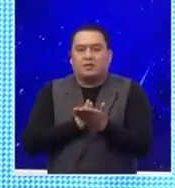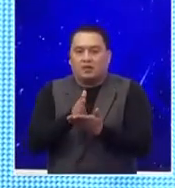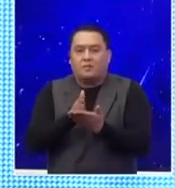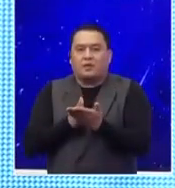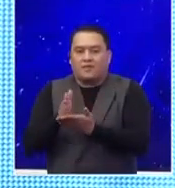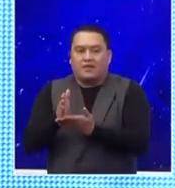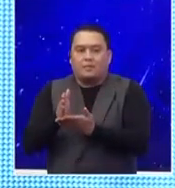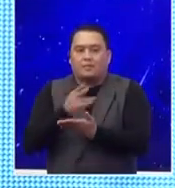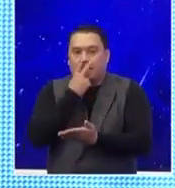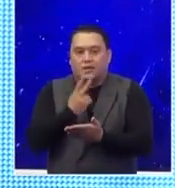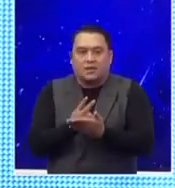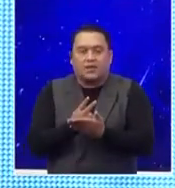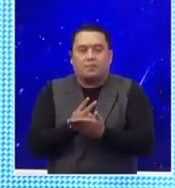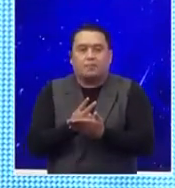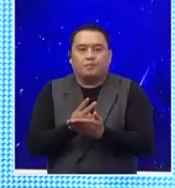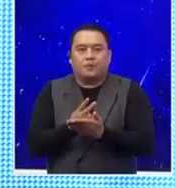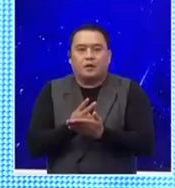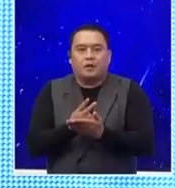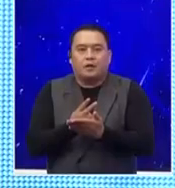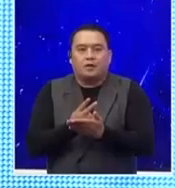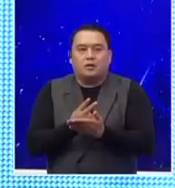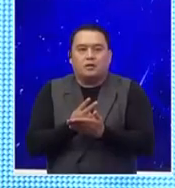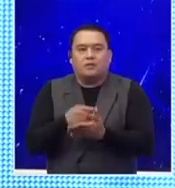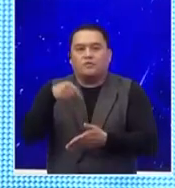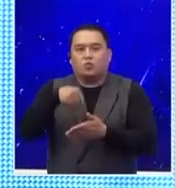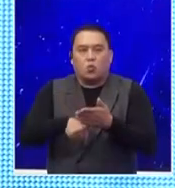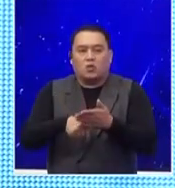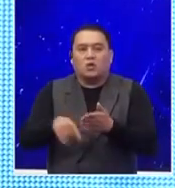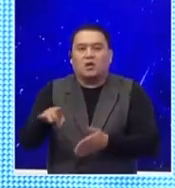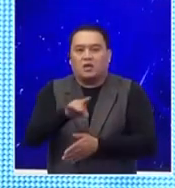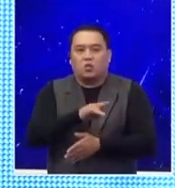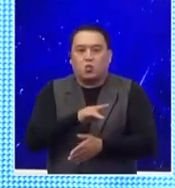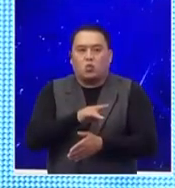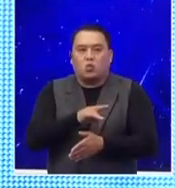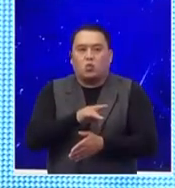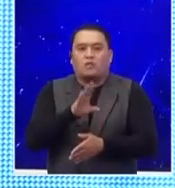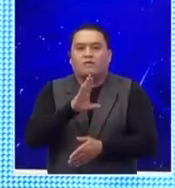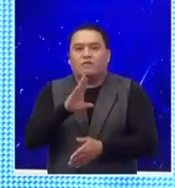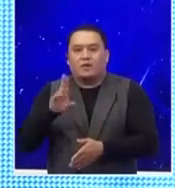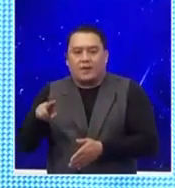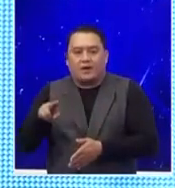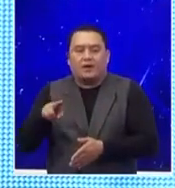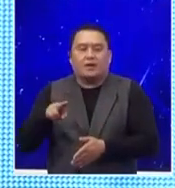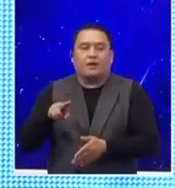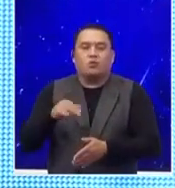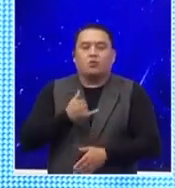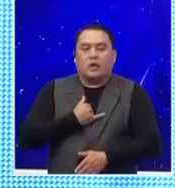основным показателям, особенно по внутреннему региональному валовому продукту.